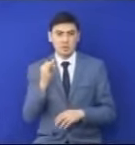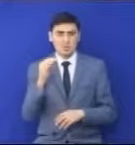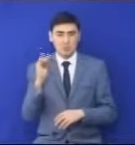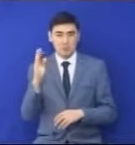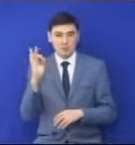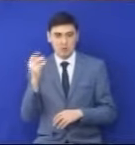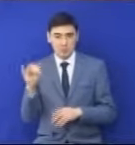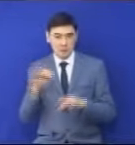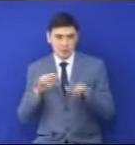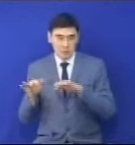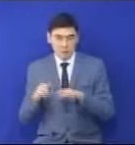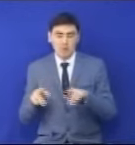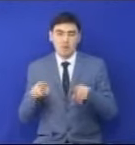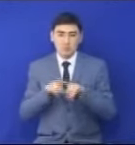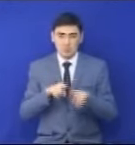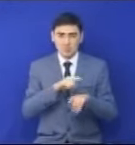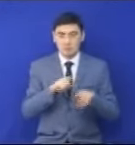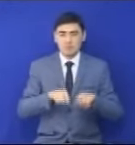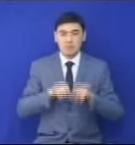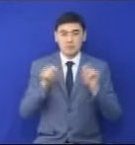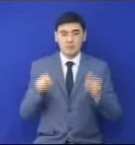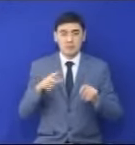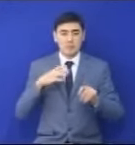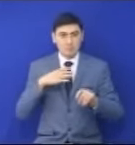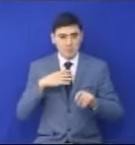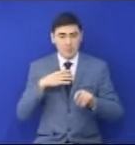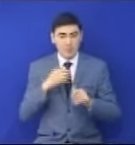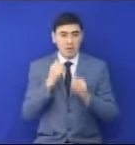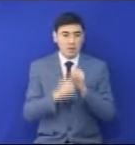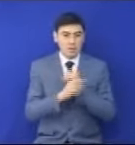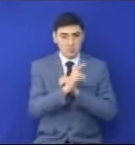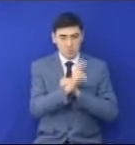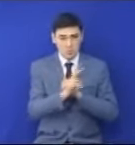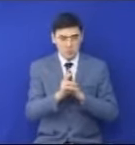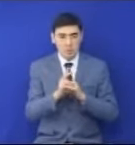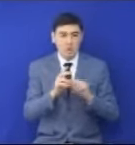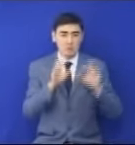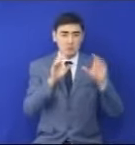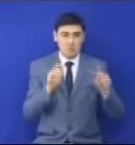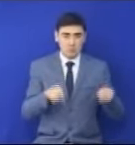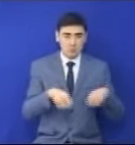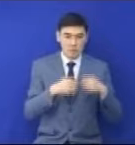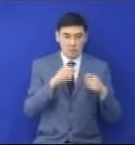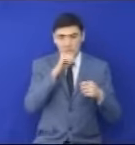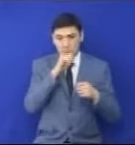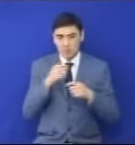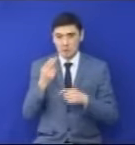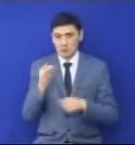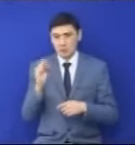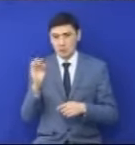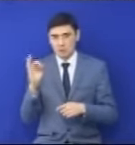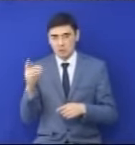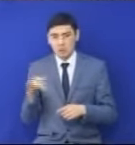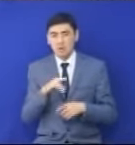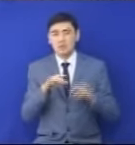отыр. Жұмыс барысында қызметкерлердің қатысы аз болған сайын олардың заң бұзу әрекеттерді кемейтіні сөзсіз.